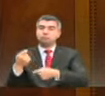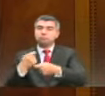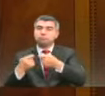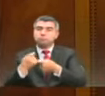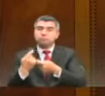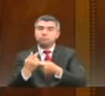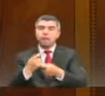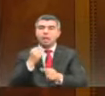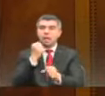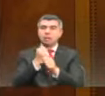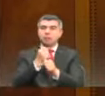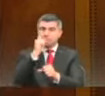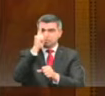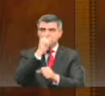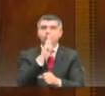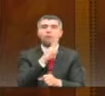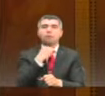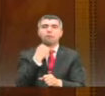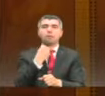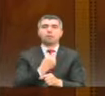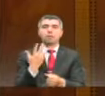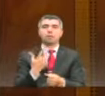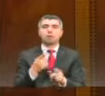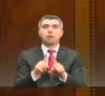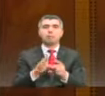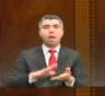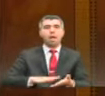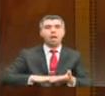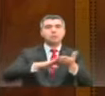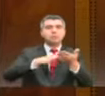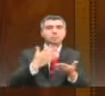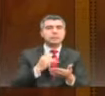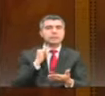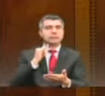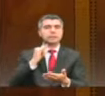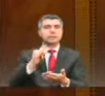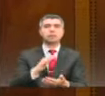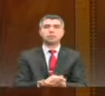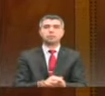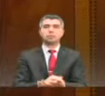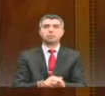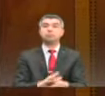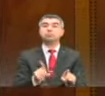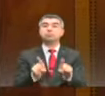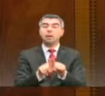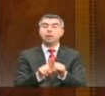ستعمل الحكومة على تحقيق نمو قوي ومستدام لضمان